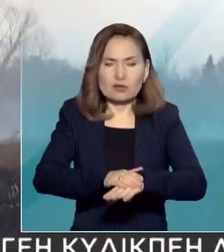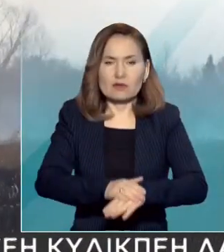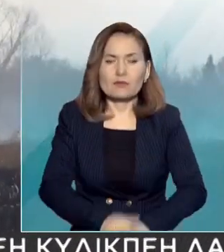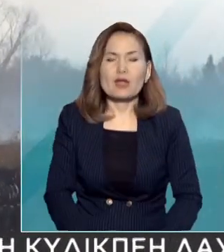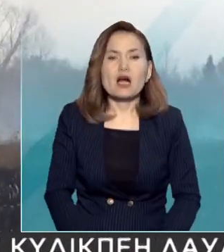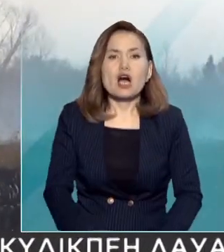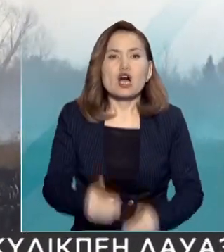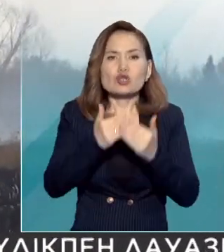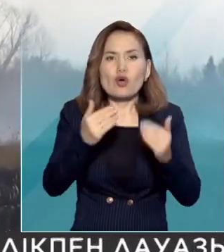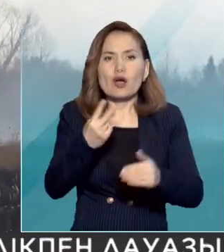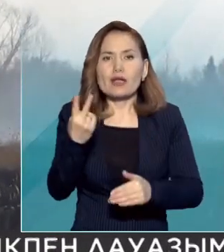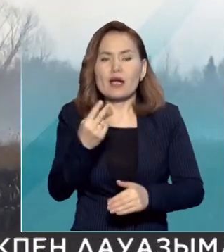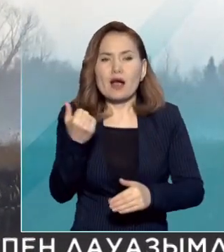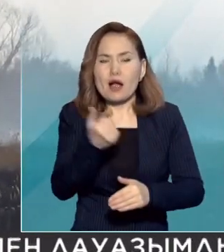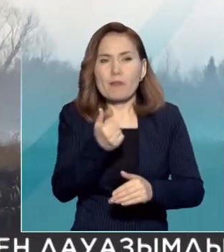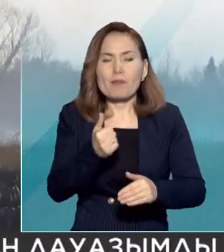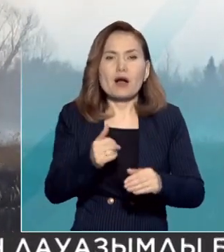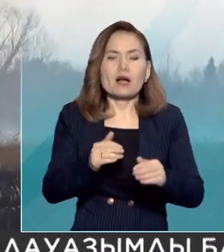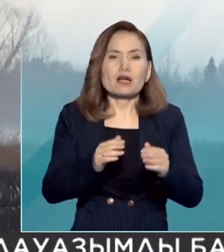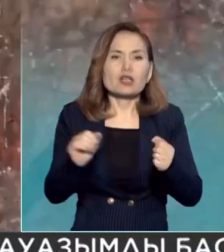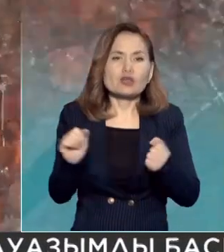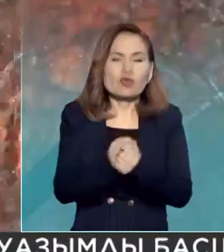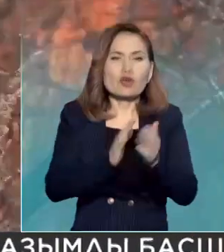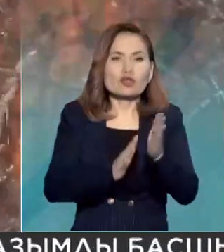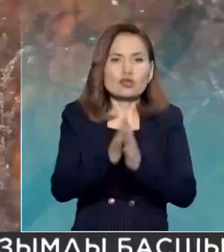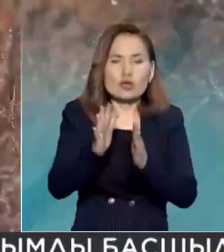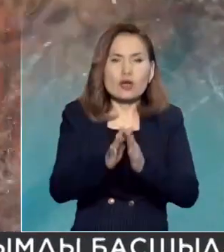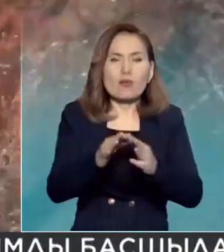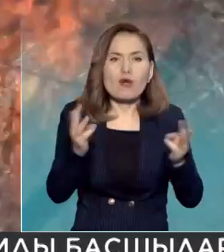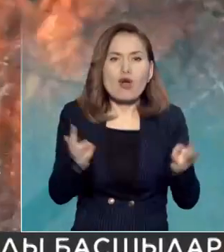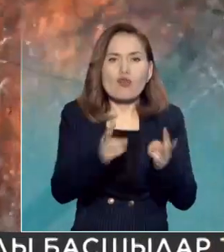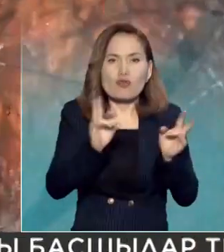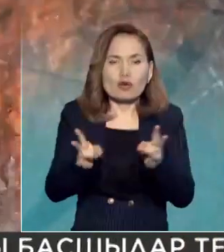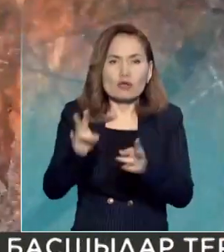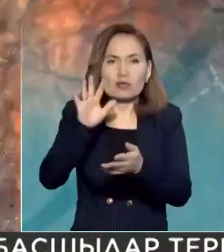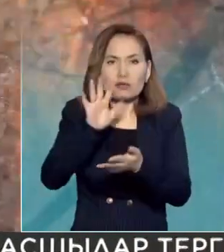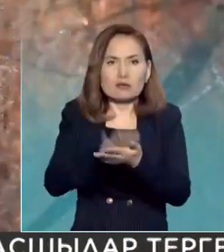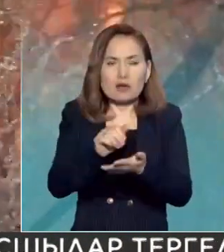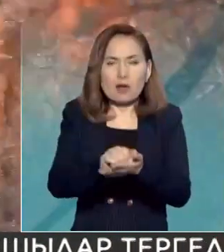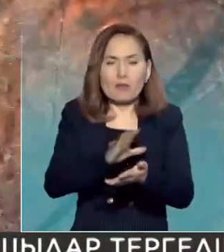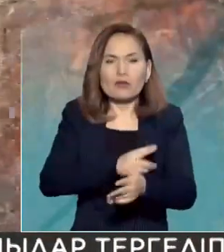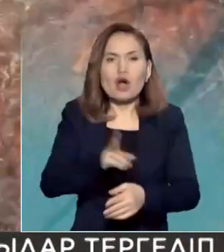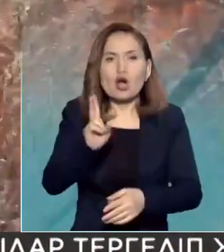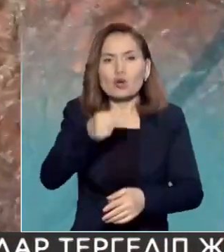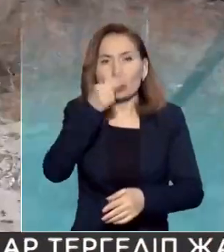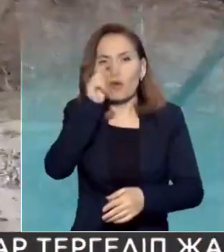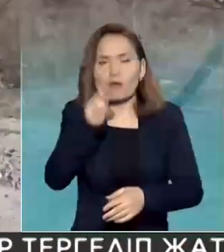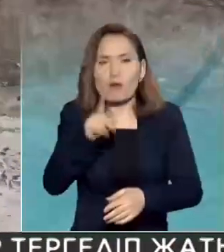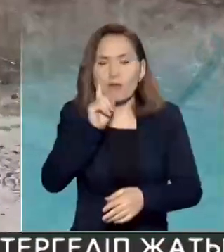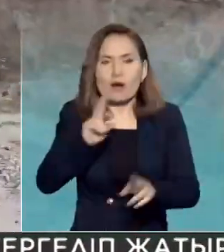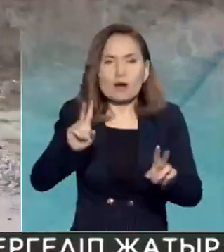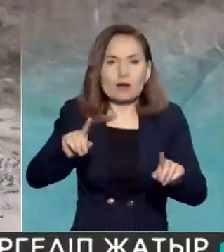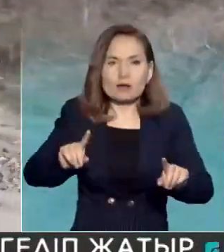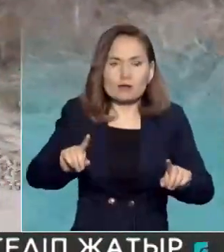Облыста соңғы 2 аптада 250 қамыс өрті тіркелді, бірақ айыптылар табылған жоқ. Өрт қауіпсіздігін сақтамаған 30-дан